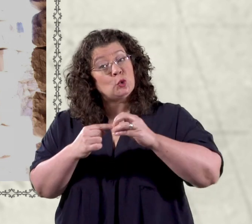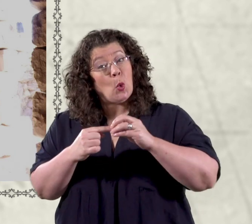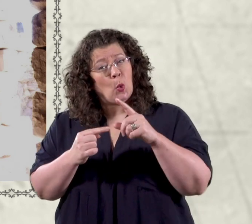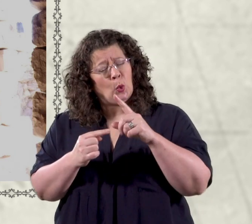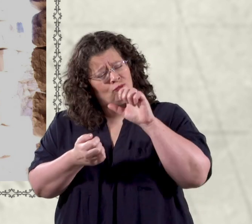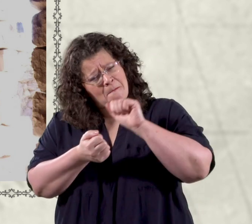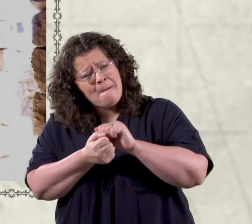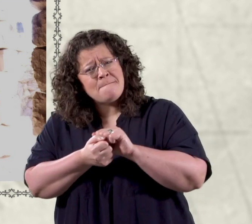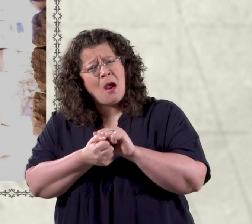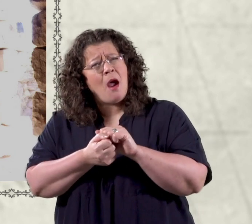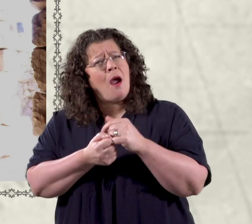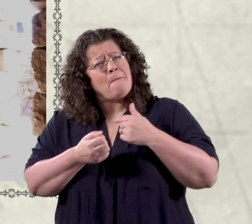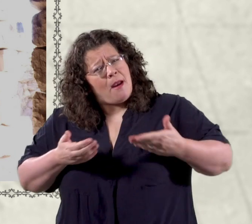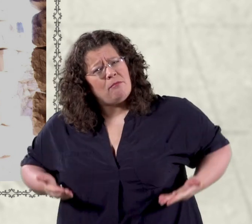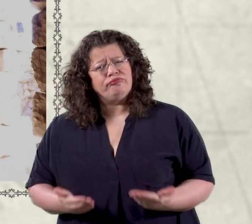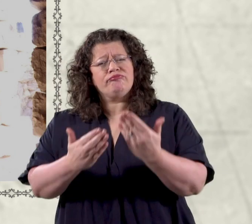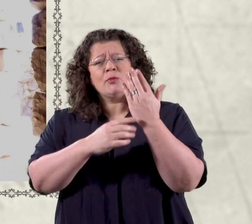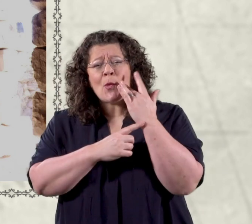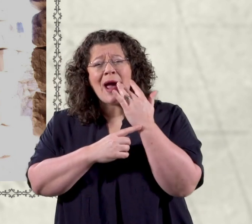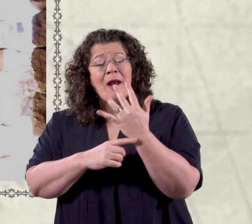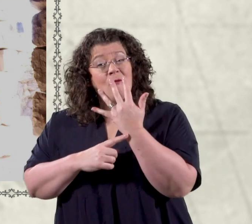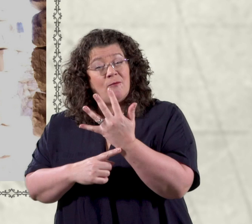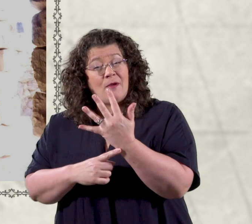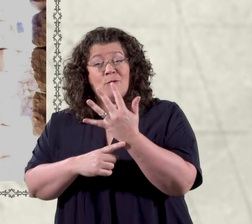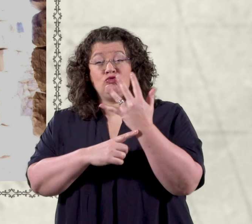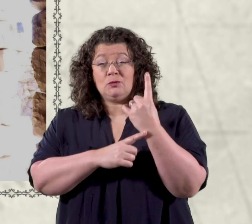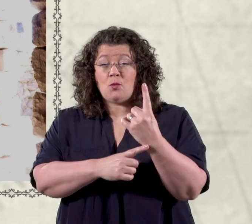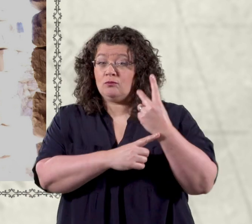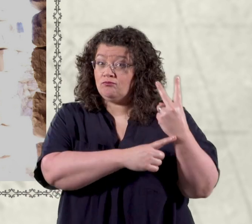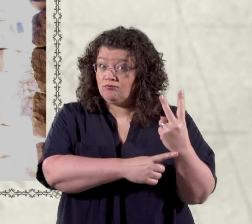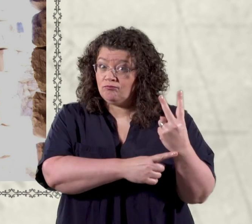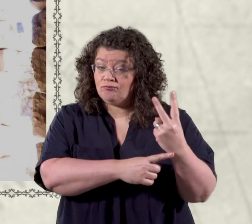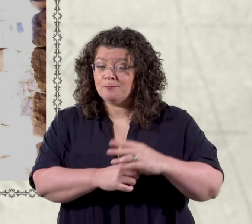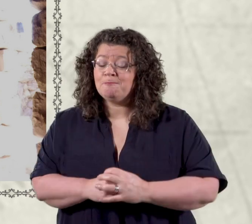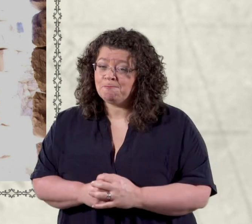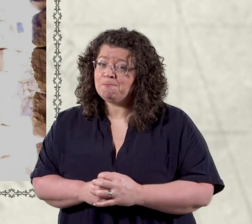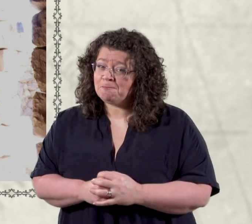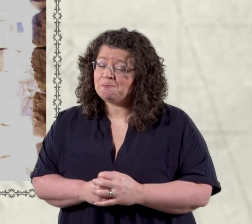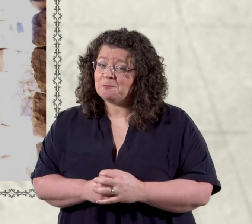Non, i gofio fy ngeni yn y flwyddyn 512.